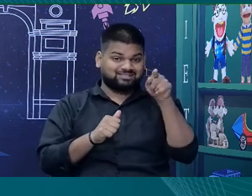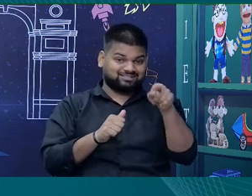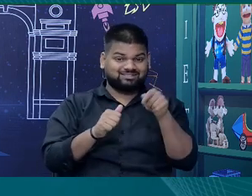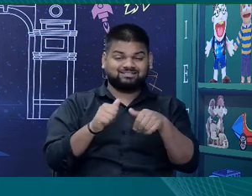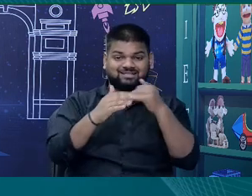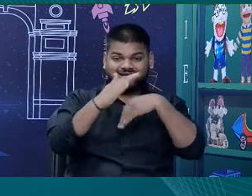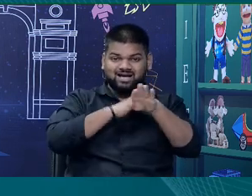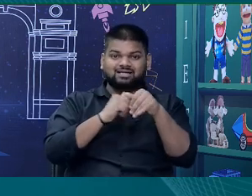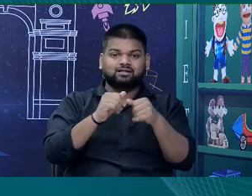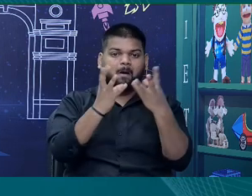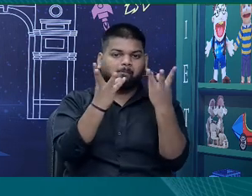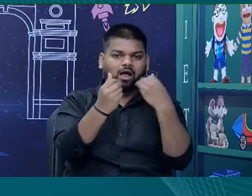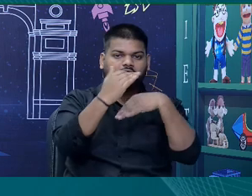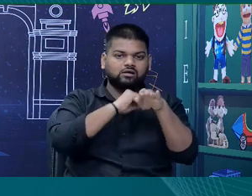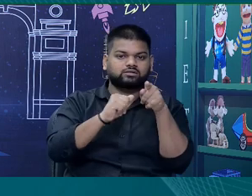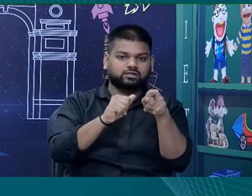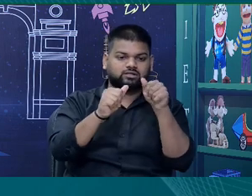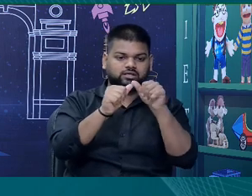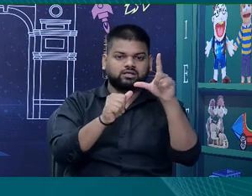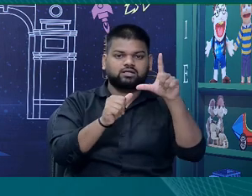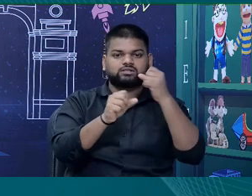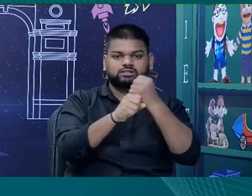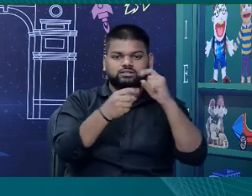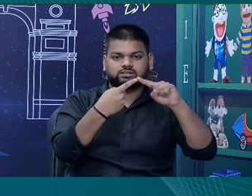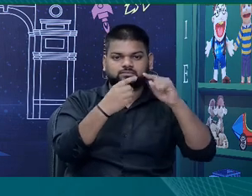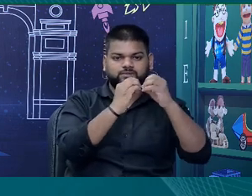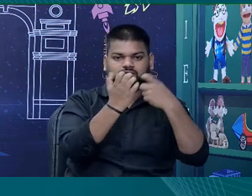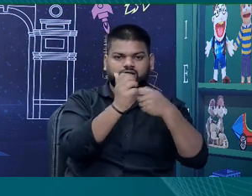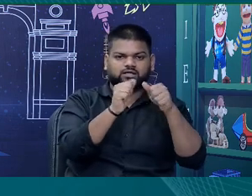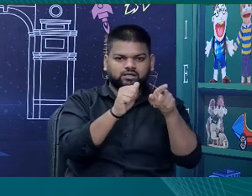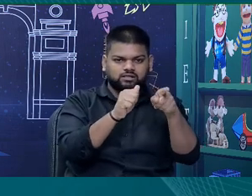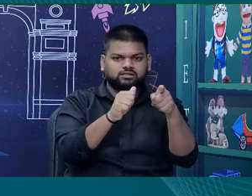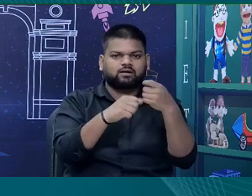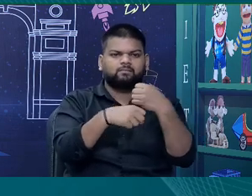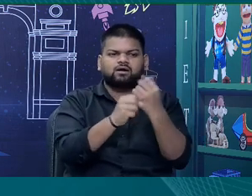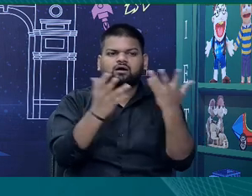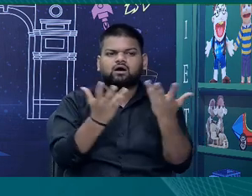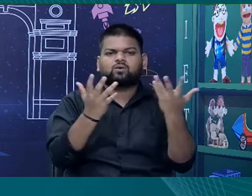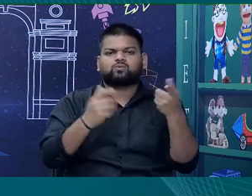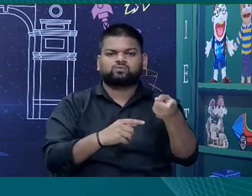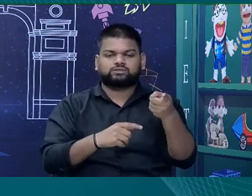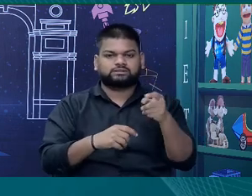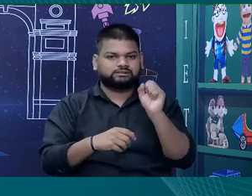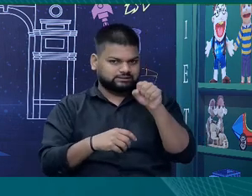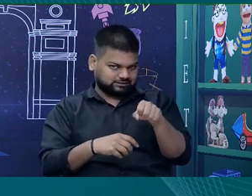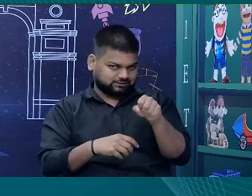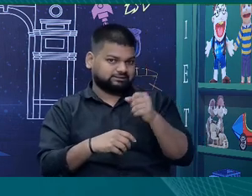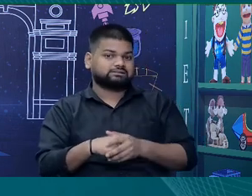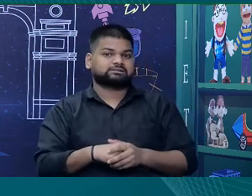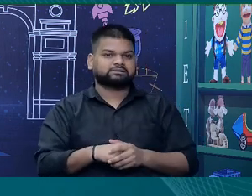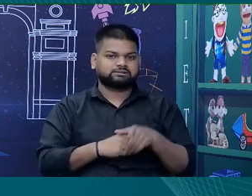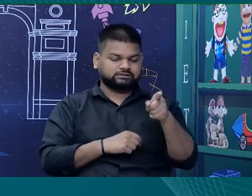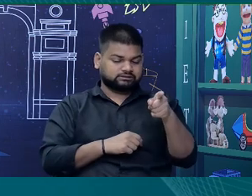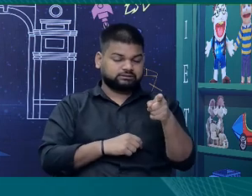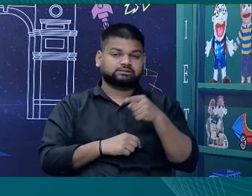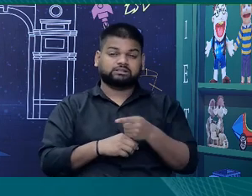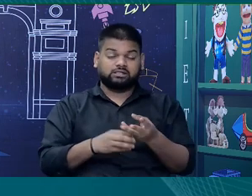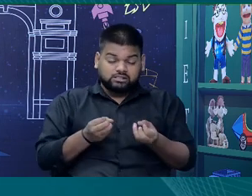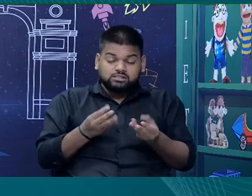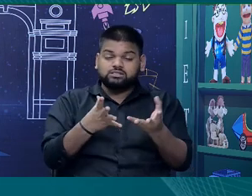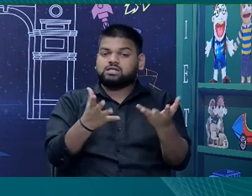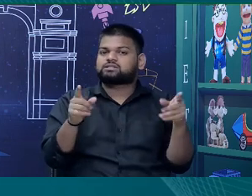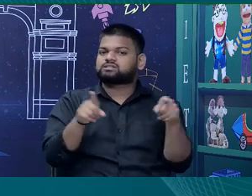रियल लाइफ से उसका क्या रेलीवेंस है हमने देखा है की अलजेब्रा हम स्टार्टिंग हमने किया था अलजेब्राइक एक्सप्रेशन की इंर्पोटेंस के साथ